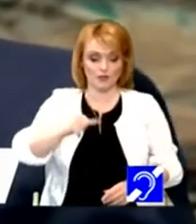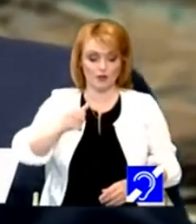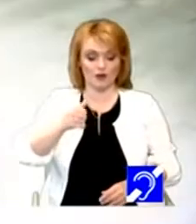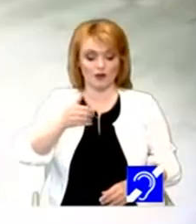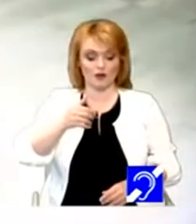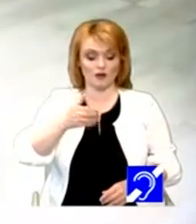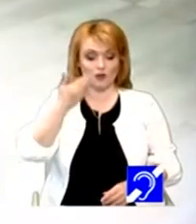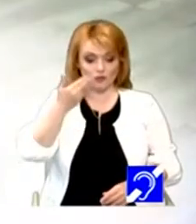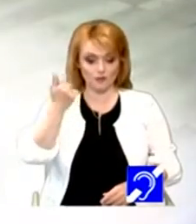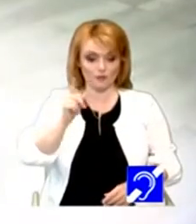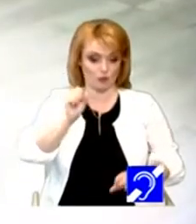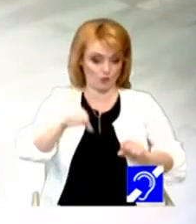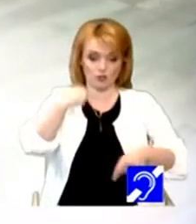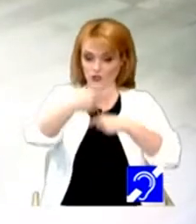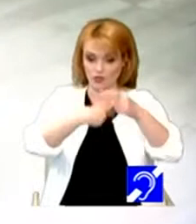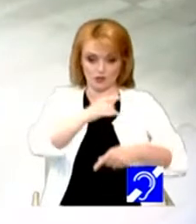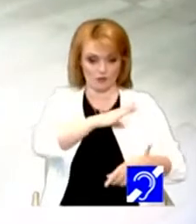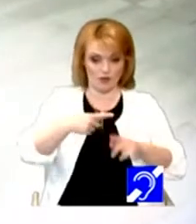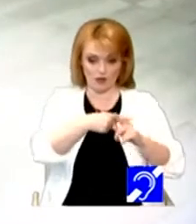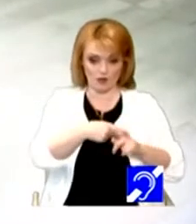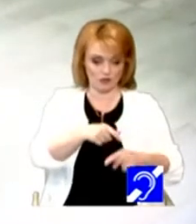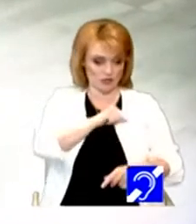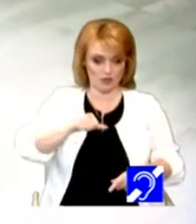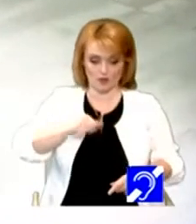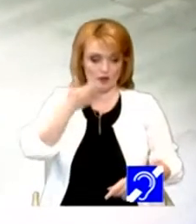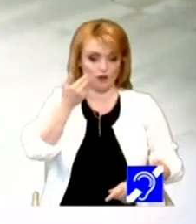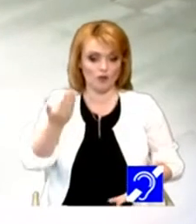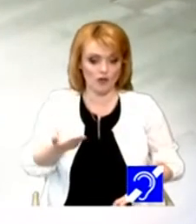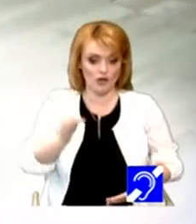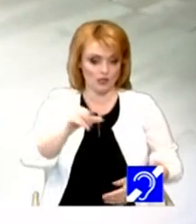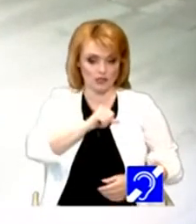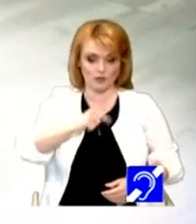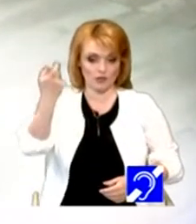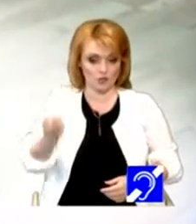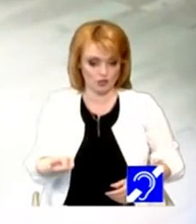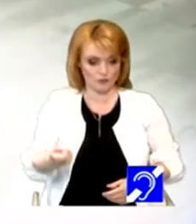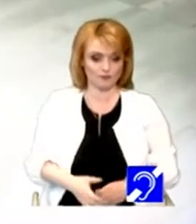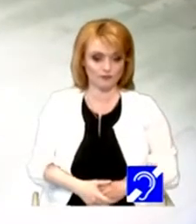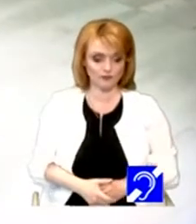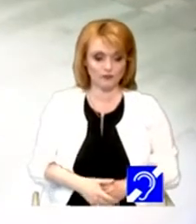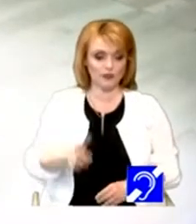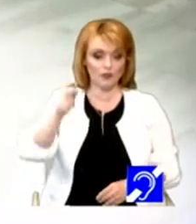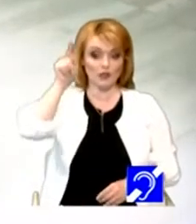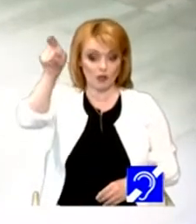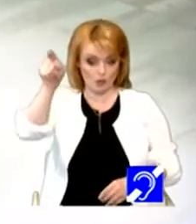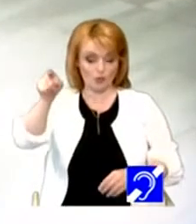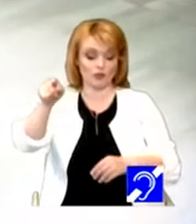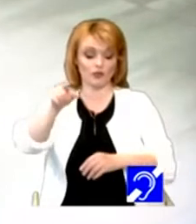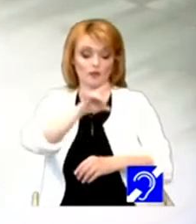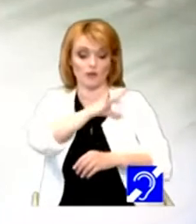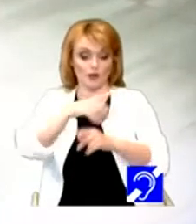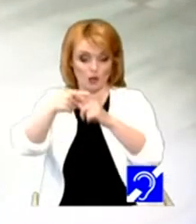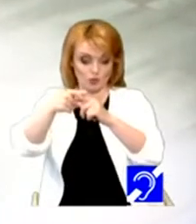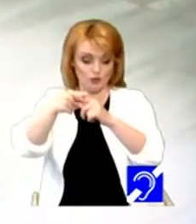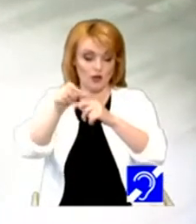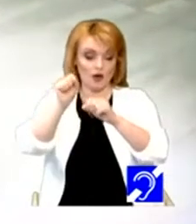это вывоз через территорию Беларуси. Самое легкое и самое дешевое, потому что оттуда сразу в порты Прибалтики